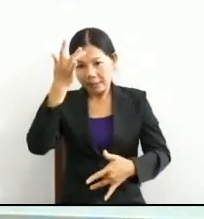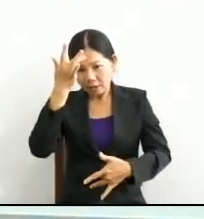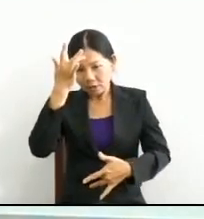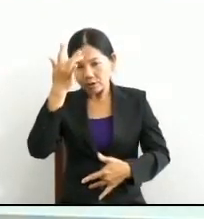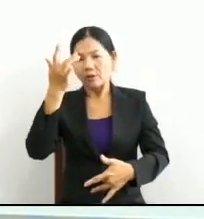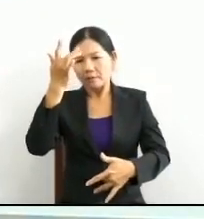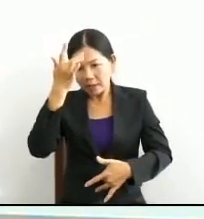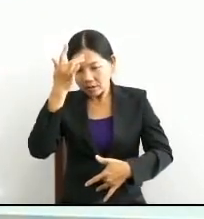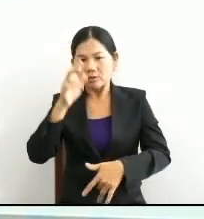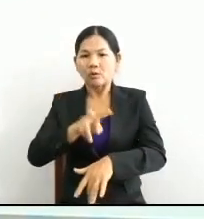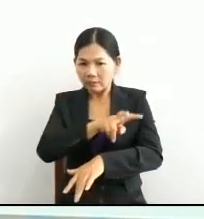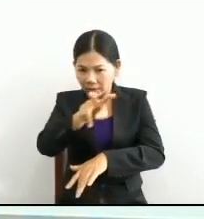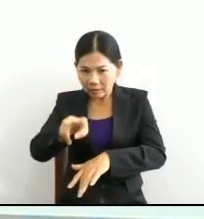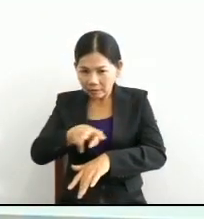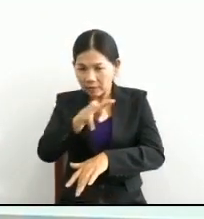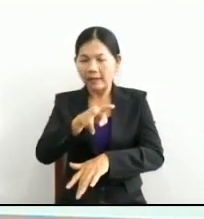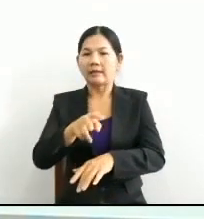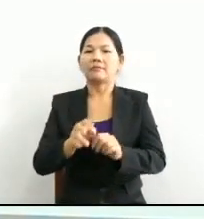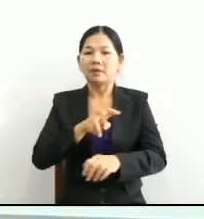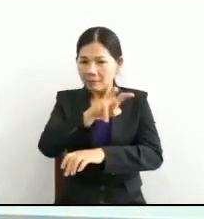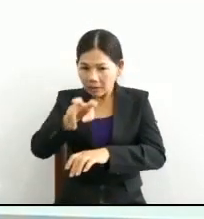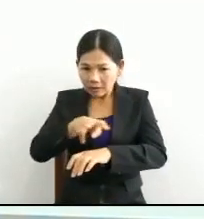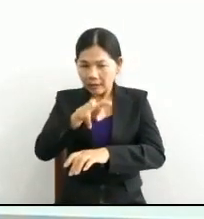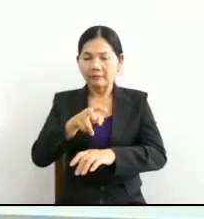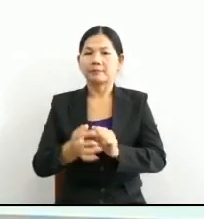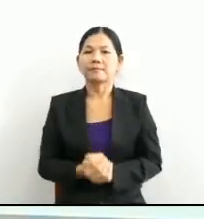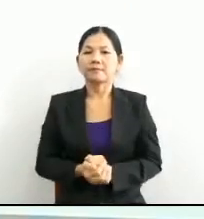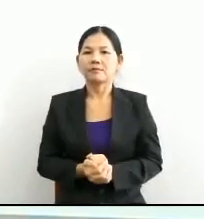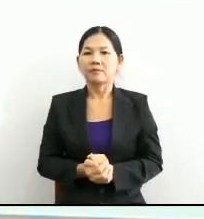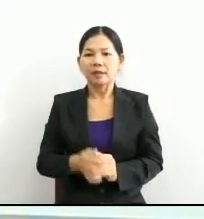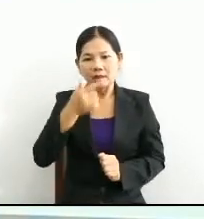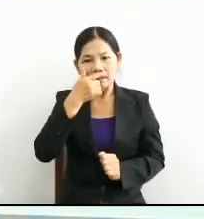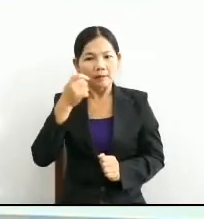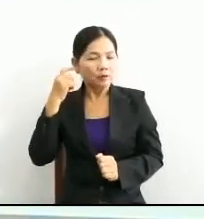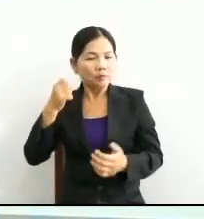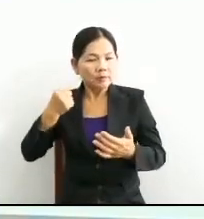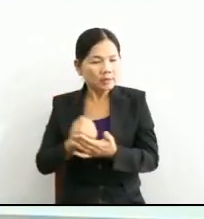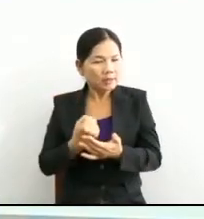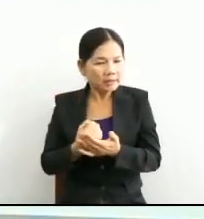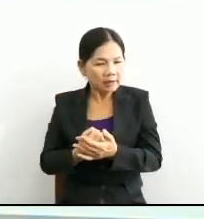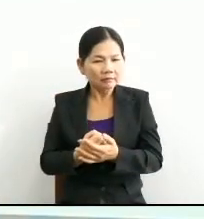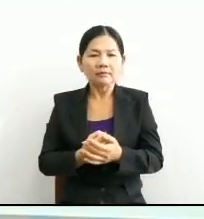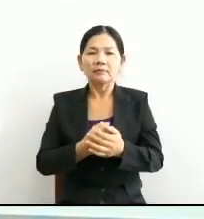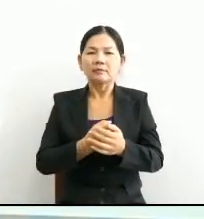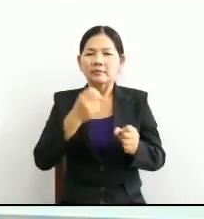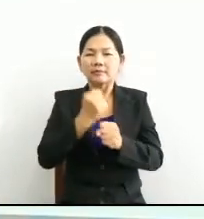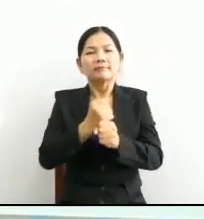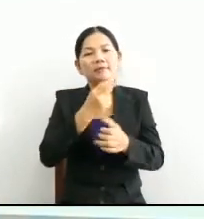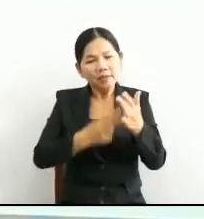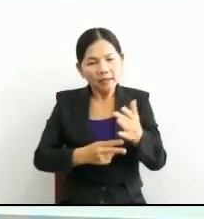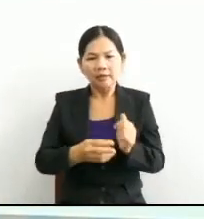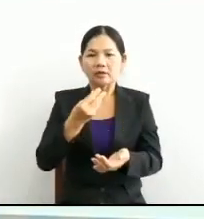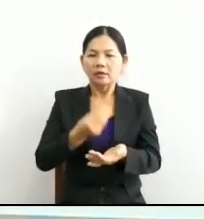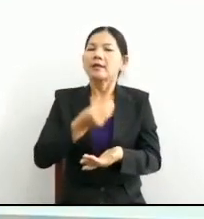chẳng quật mạch đáy con mạch đáy quật có chi yếm thôi mới có nọ để quật khăm tinh mà hộp chẳng